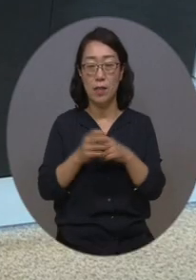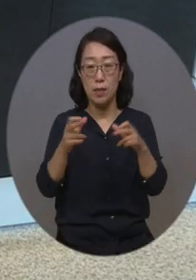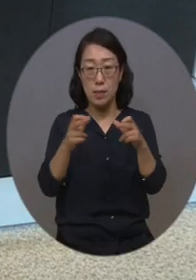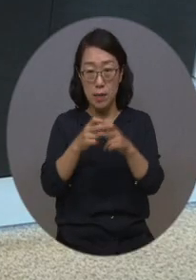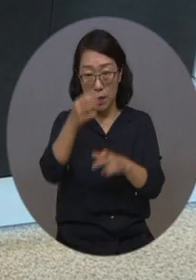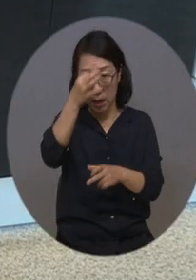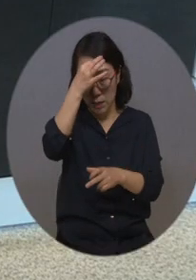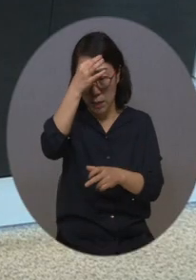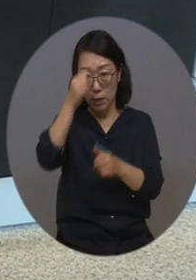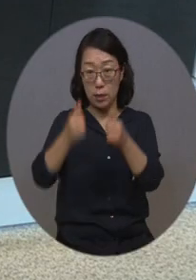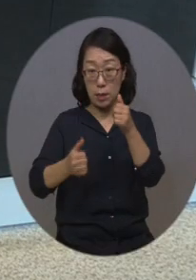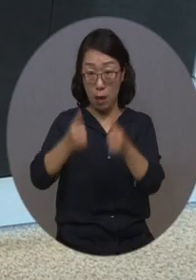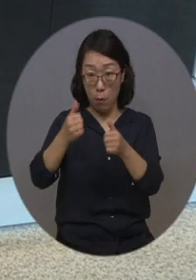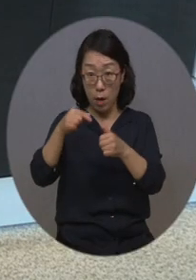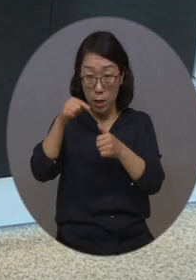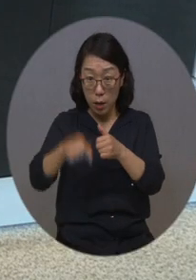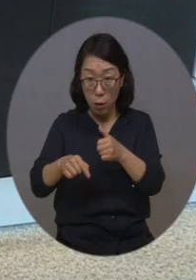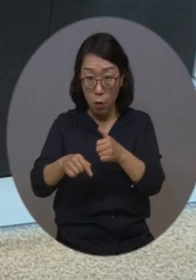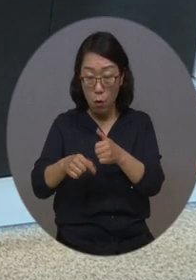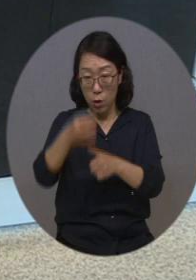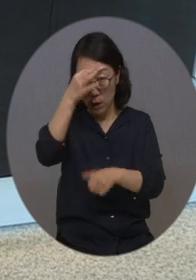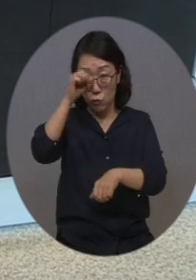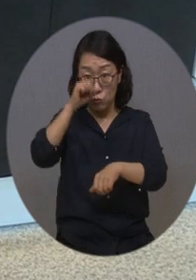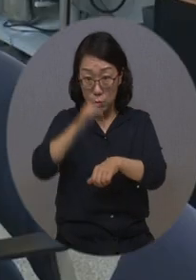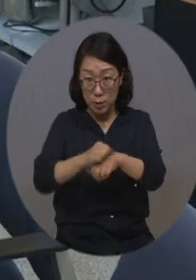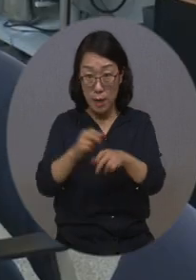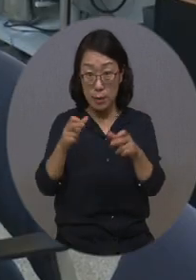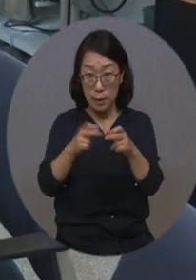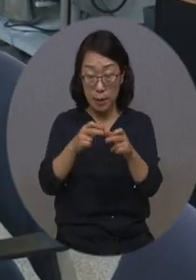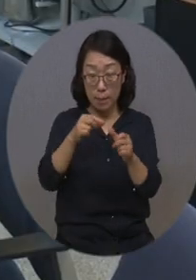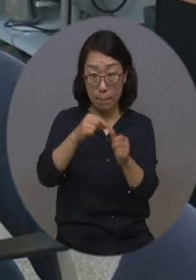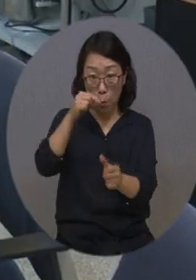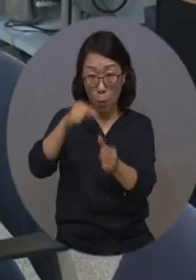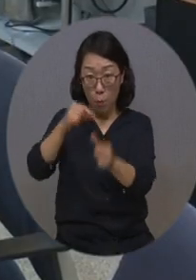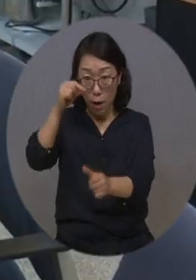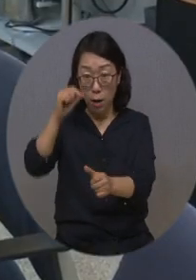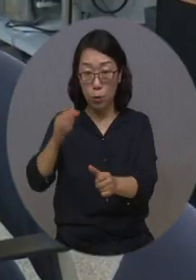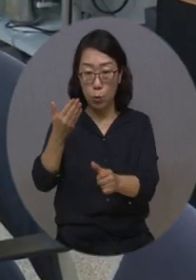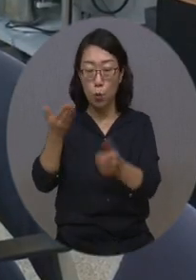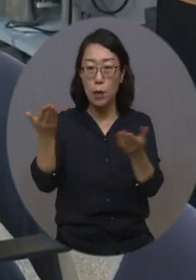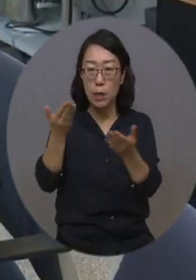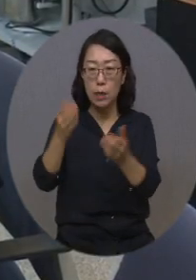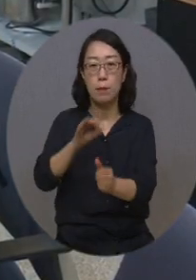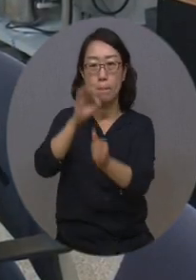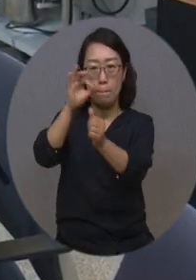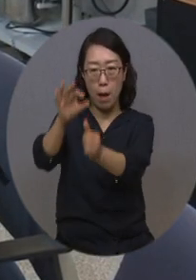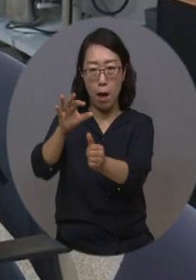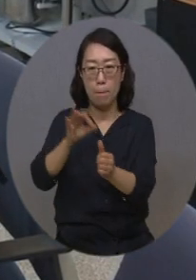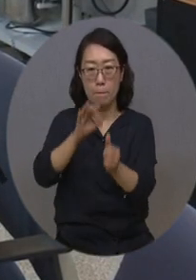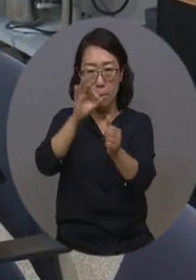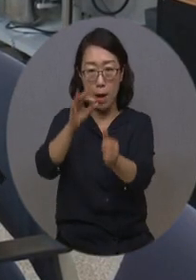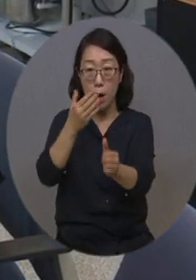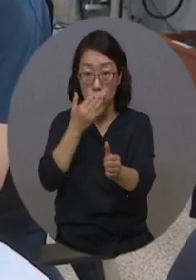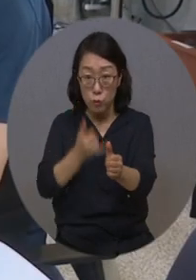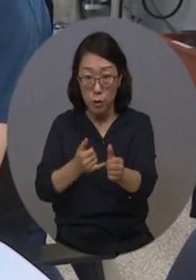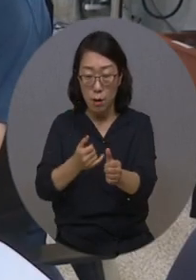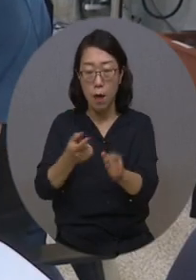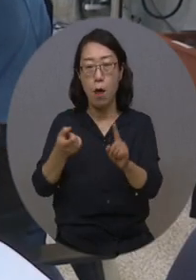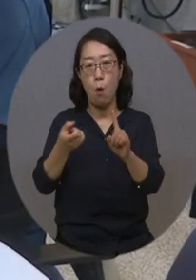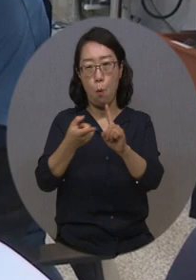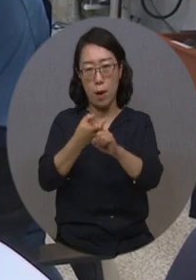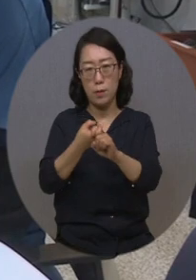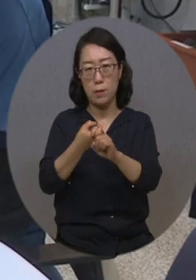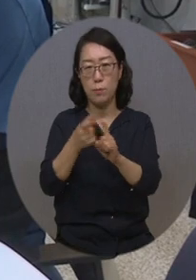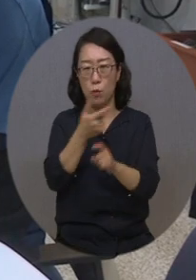장애인 기능경기대회를 통해 우수기능장애인이 많이 발굴되고 취업으로 연계될 수 있도록 많은 관심과